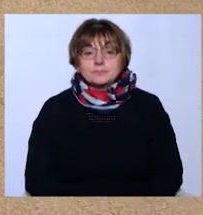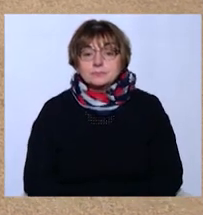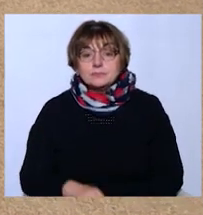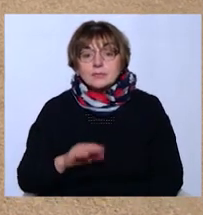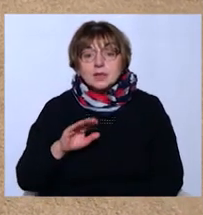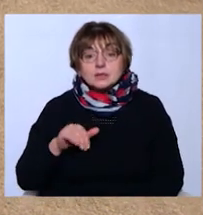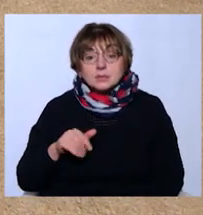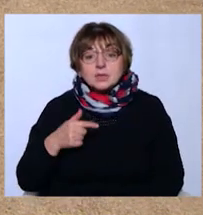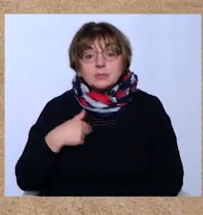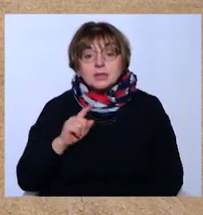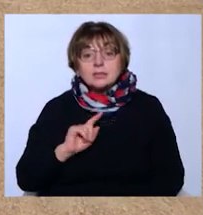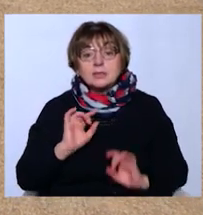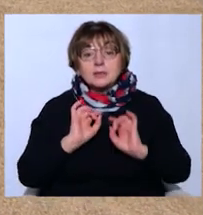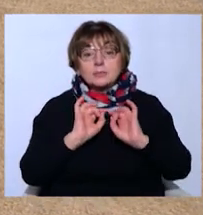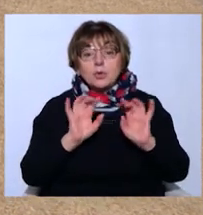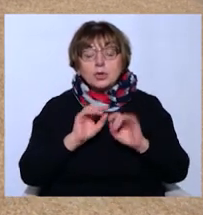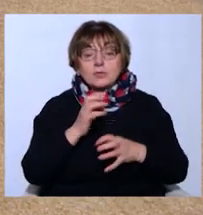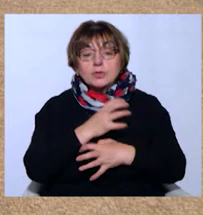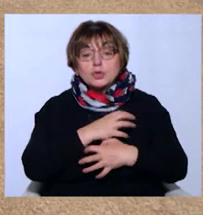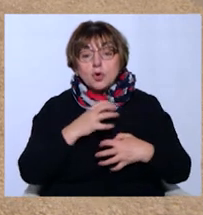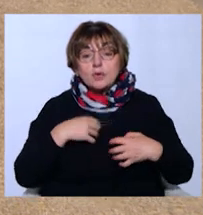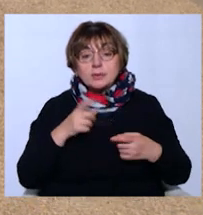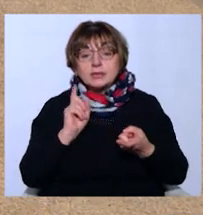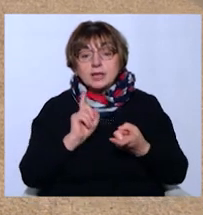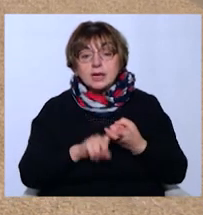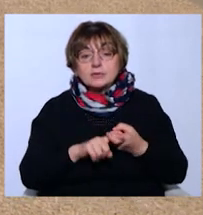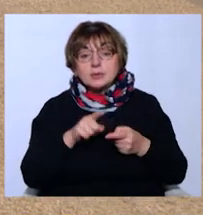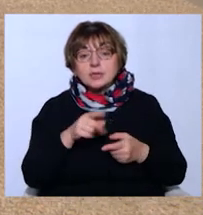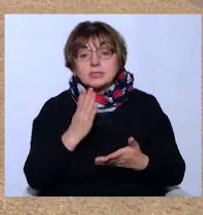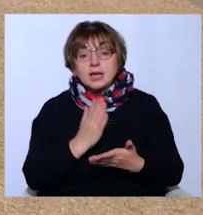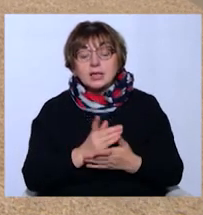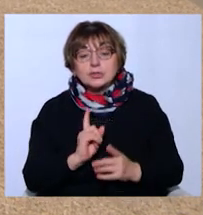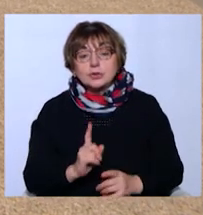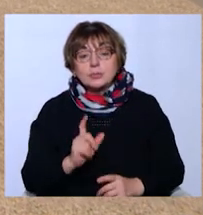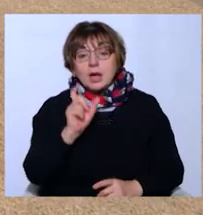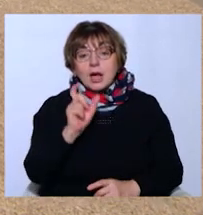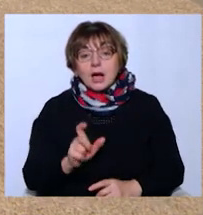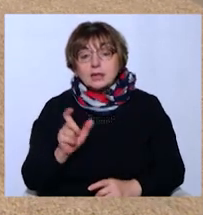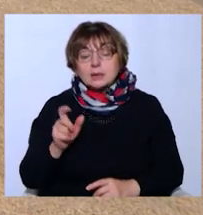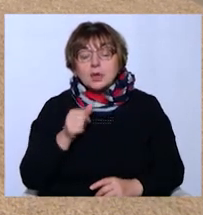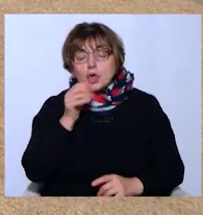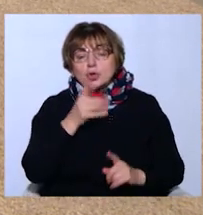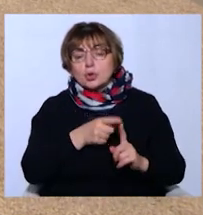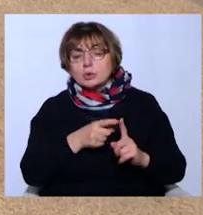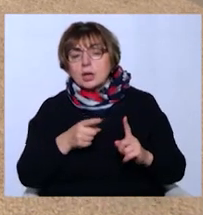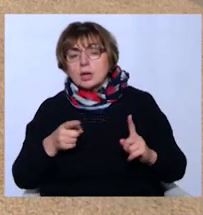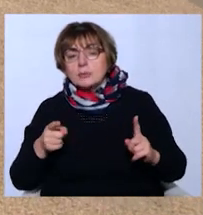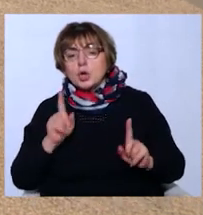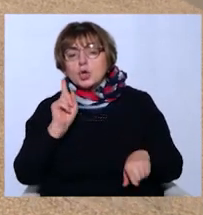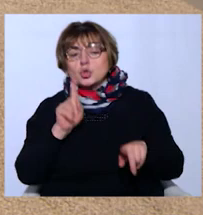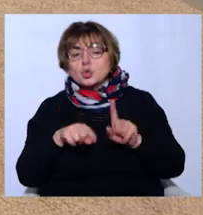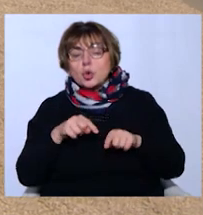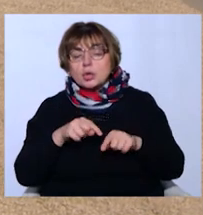შემდეგი, რაზეც მე მინდა ცხოველებთან დაკავშირებით თქვენ გესაუბროთ, არის ის, რომ ადამიანებმა დროთა განმავლობაში ზოგიერთი